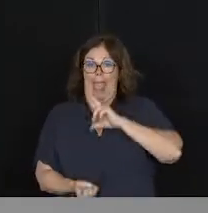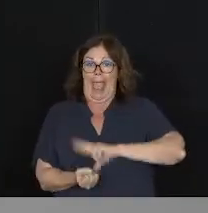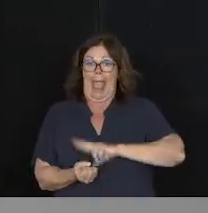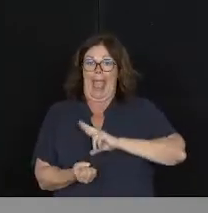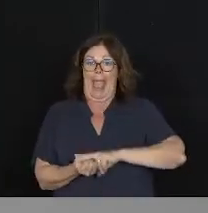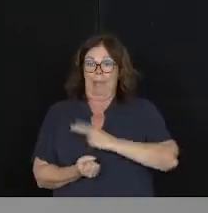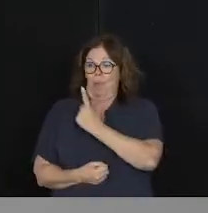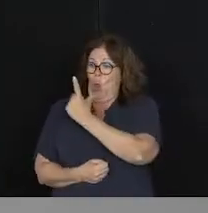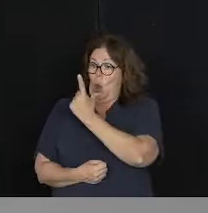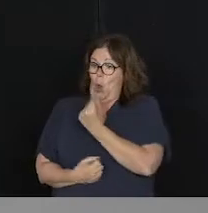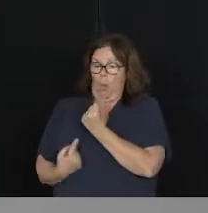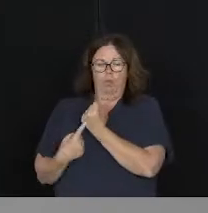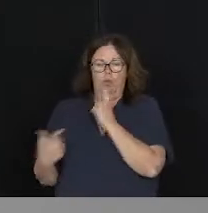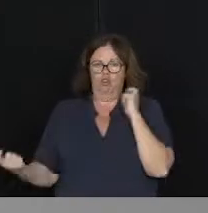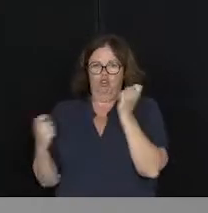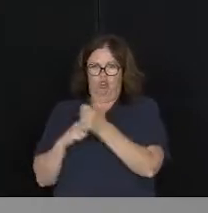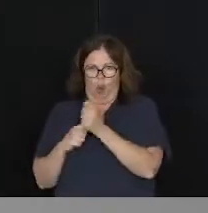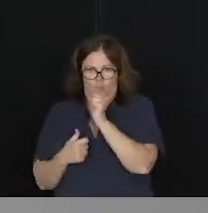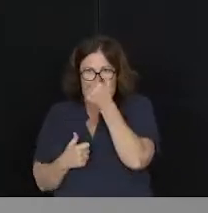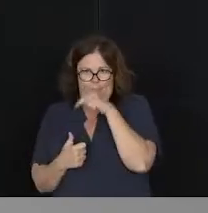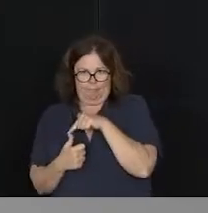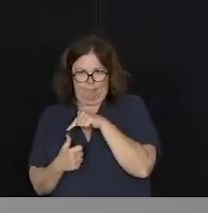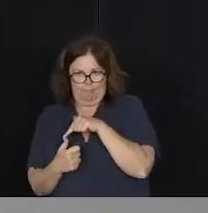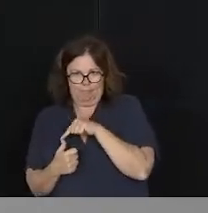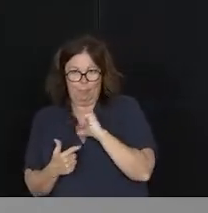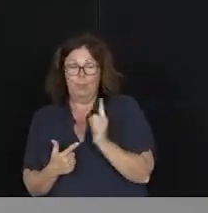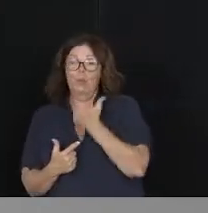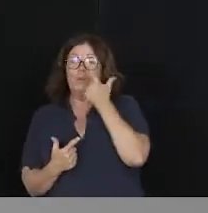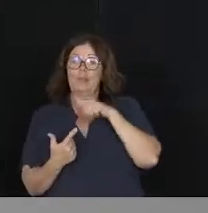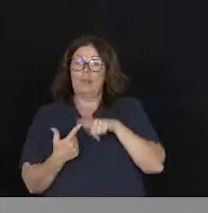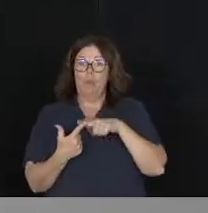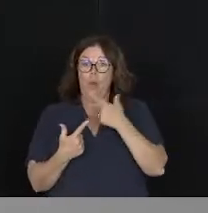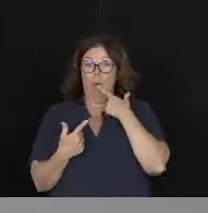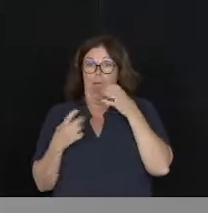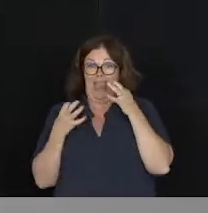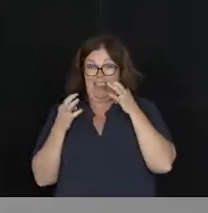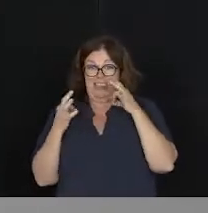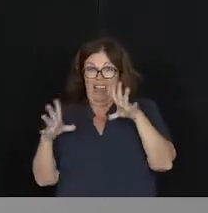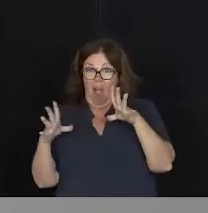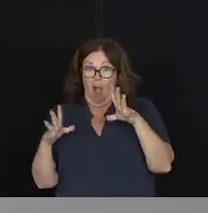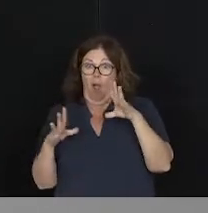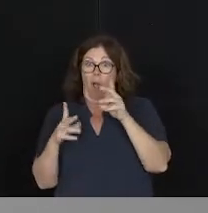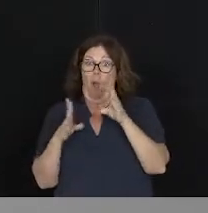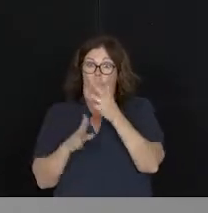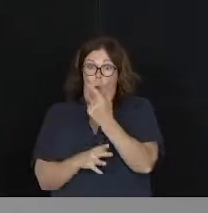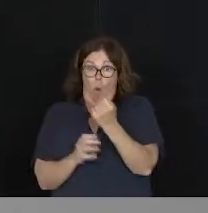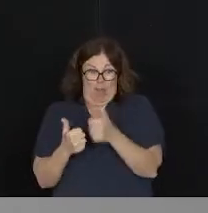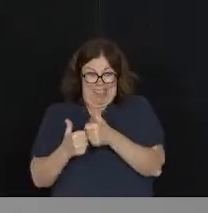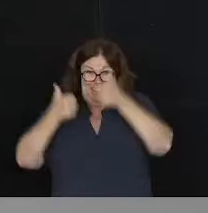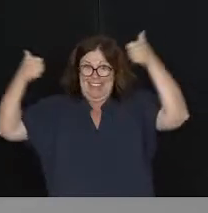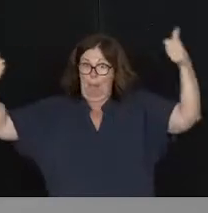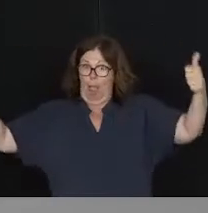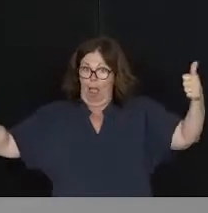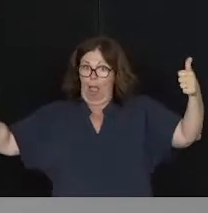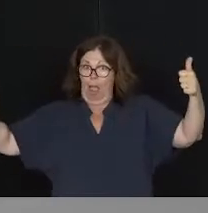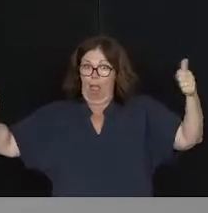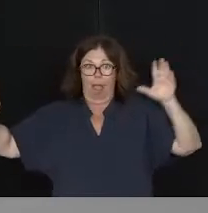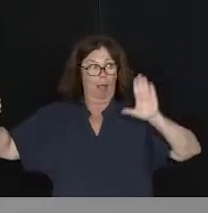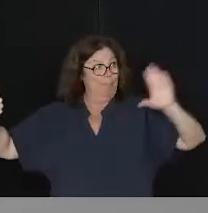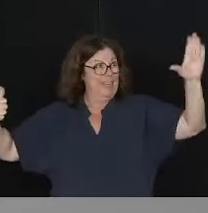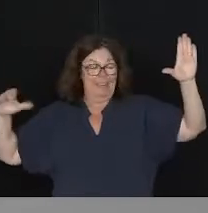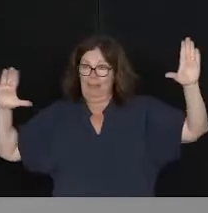la conjugalité. Et puis j'analyserai ensuite l'enjeu de la concordance des temps pour des couples séparés qui vivent donc de fait